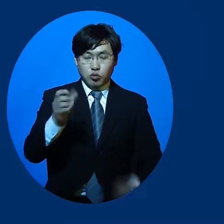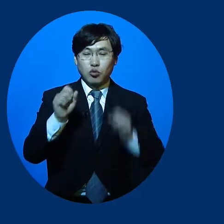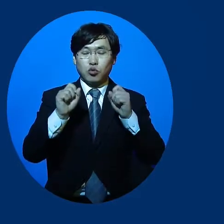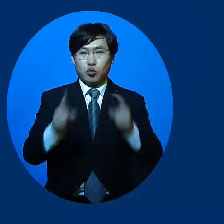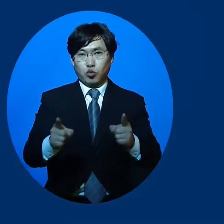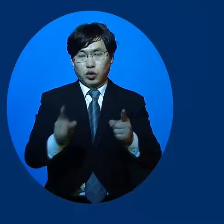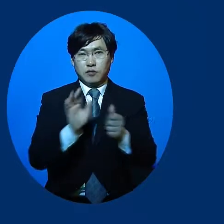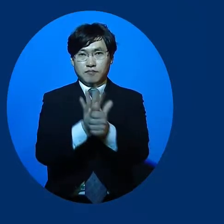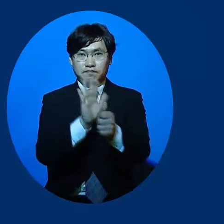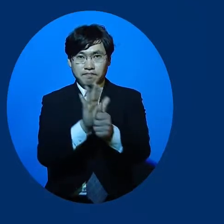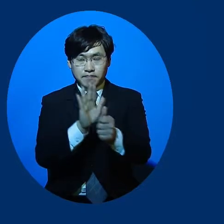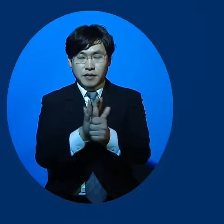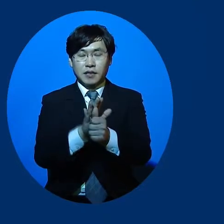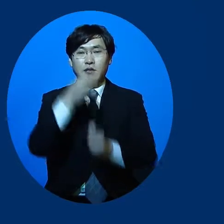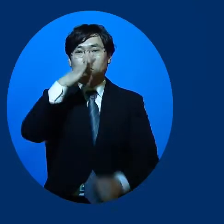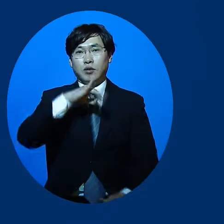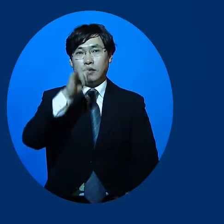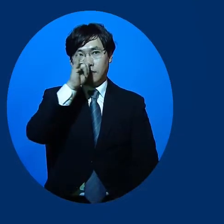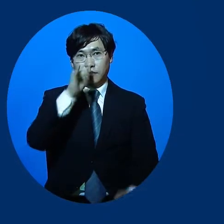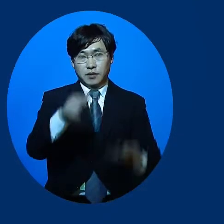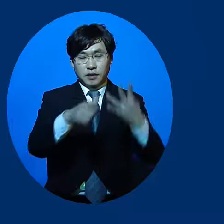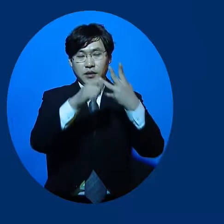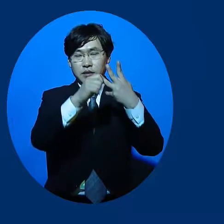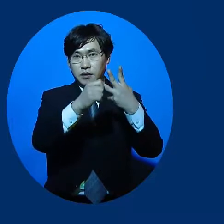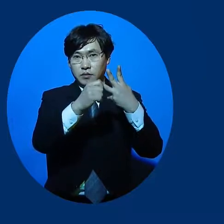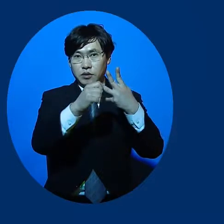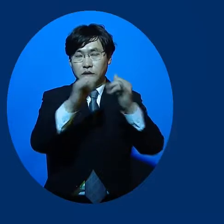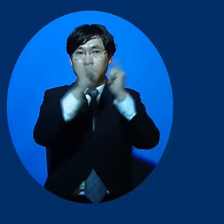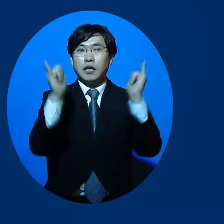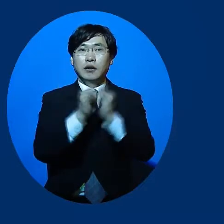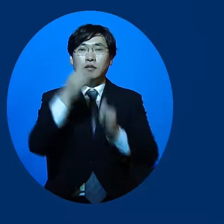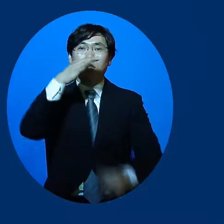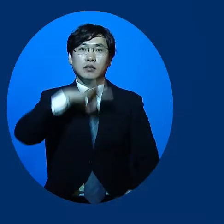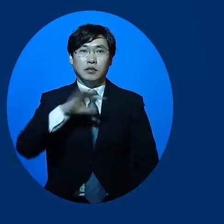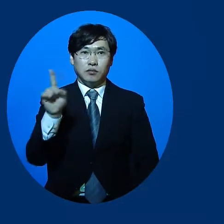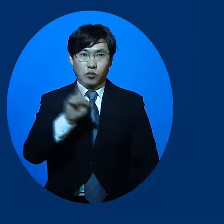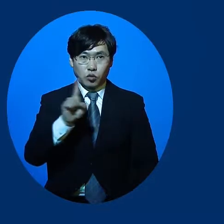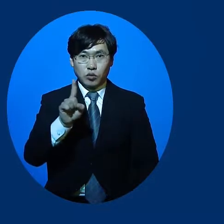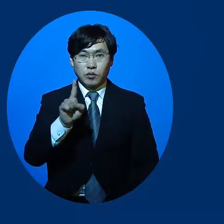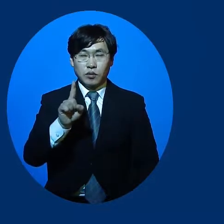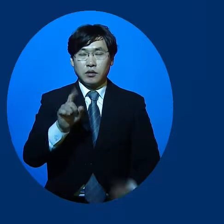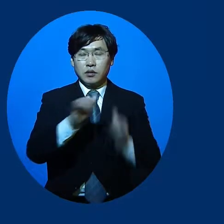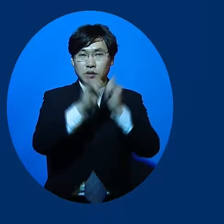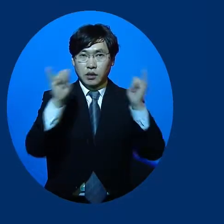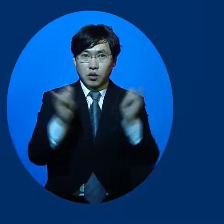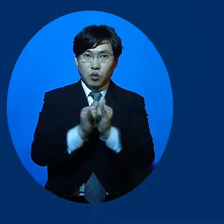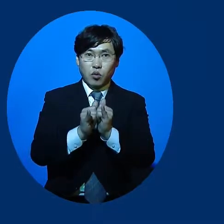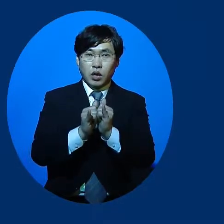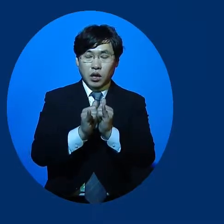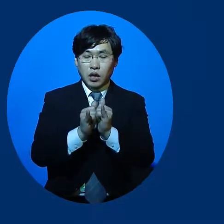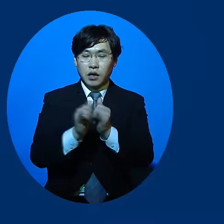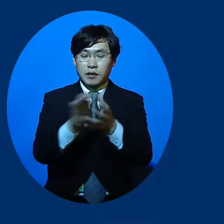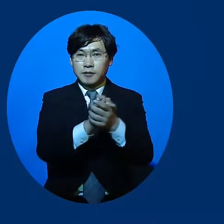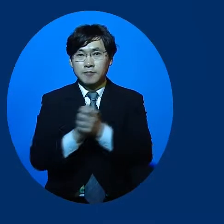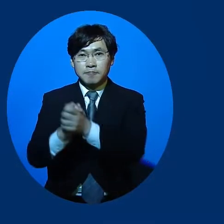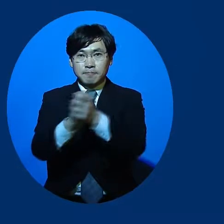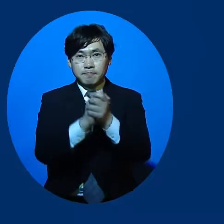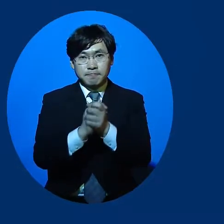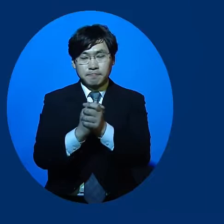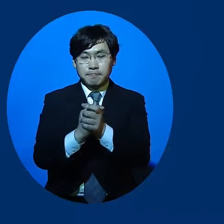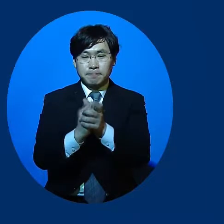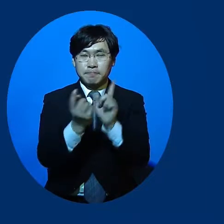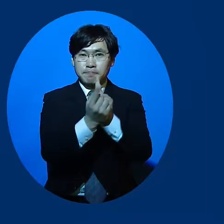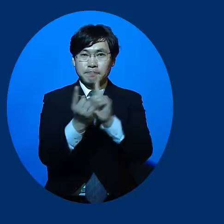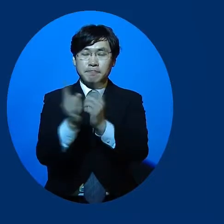있습니다. 셋째, 사회 직업적으로는 창조성 증대와 생산성 및 직업 만족도